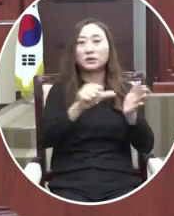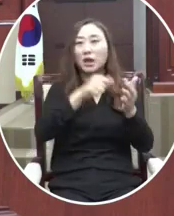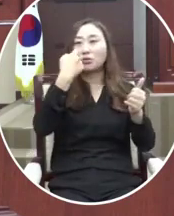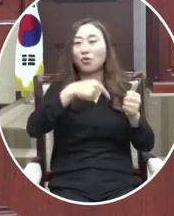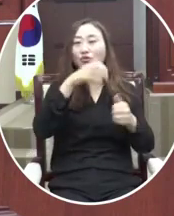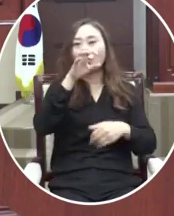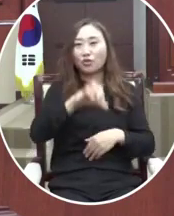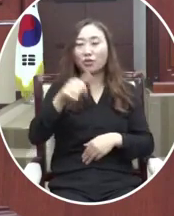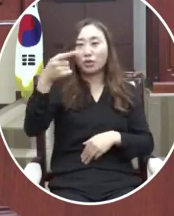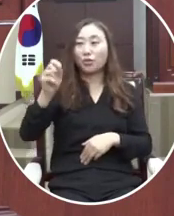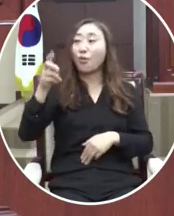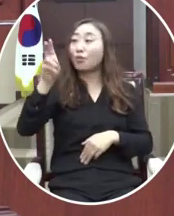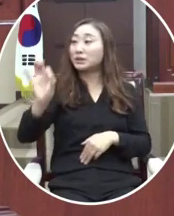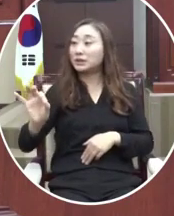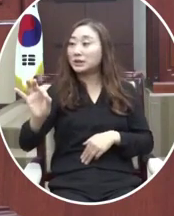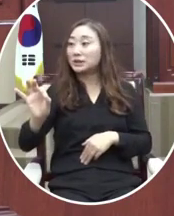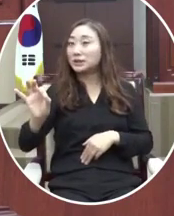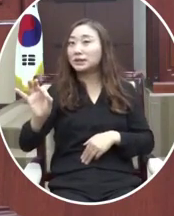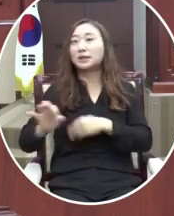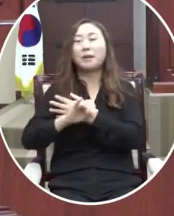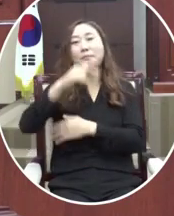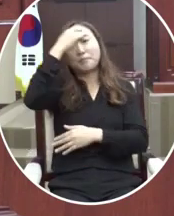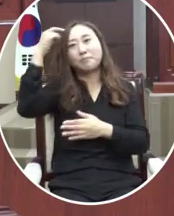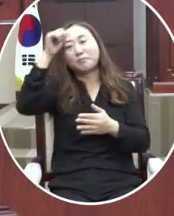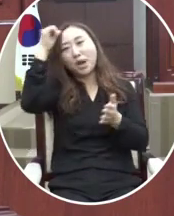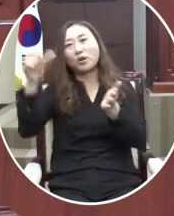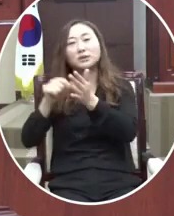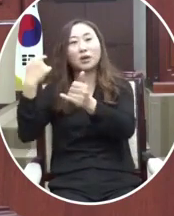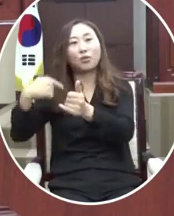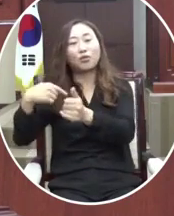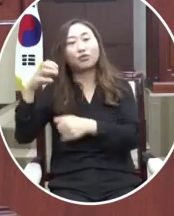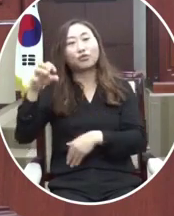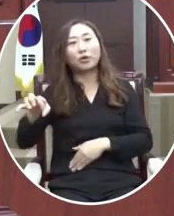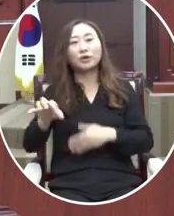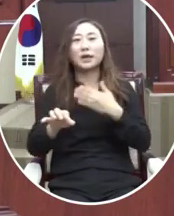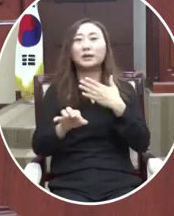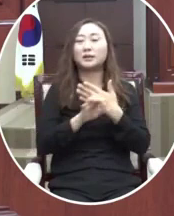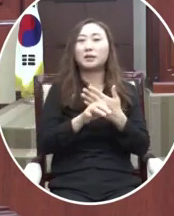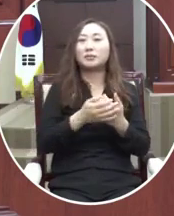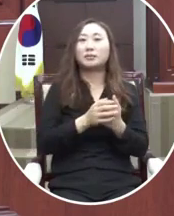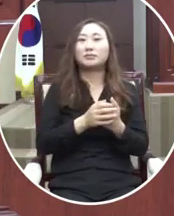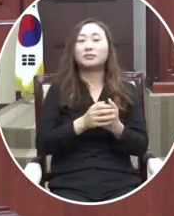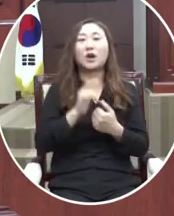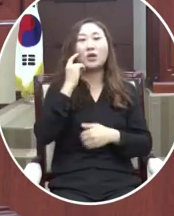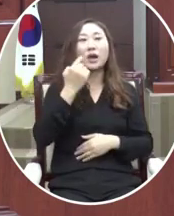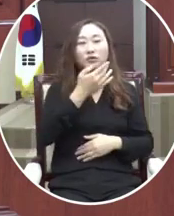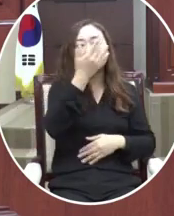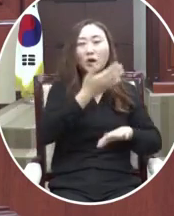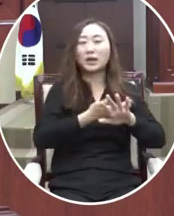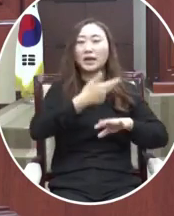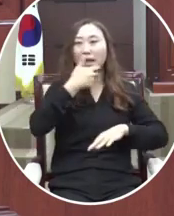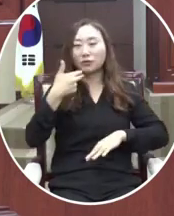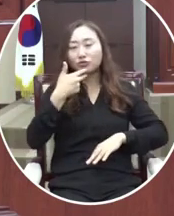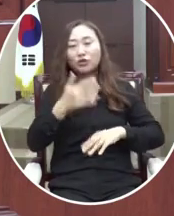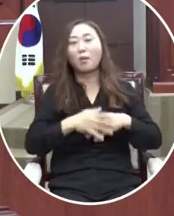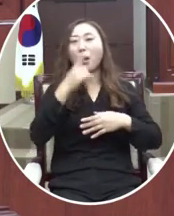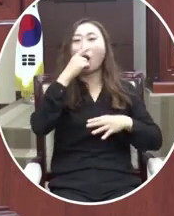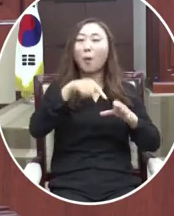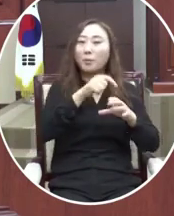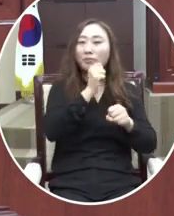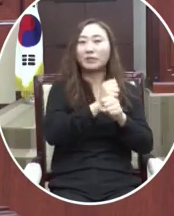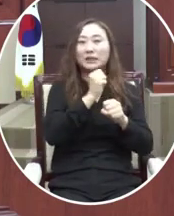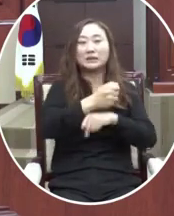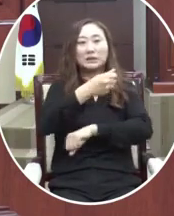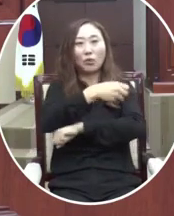평생교육원 공능 평생 교육원과 장미 실습장에서는 예술 및 외국어 바리스타